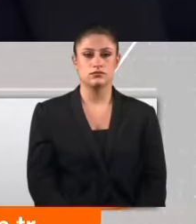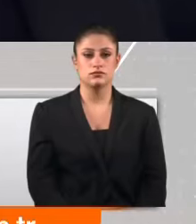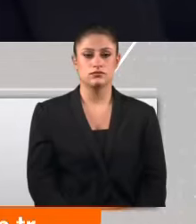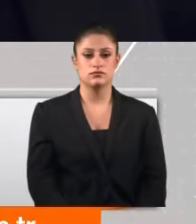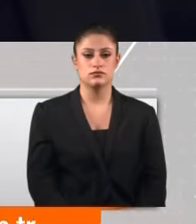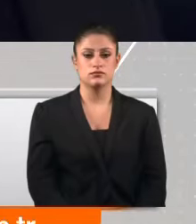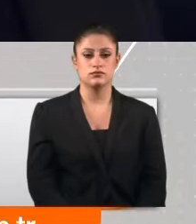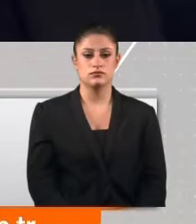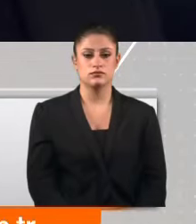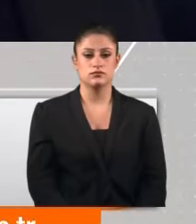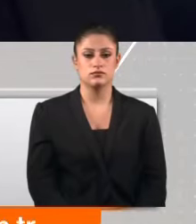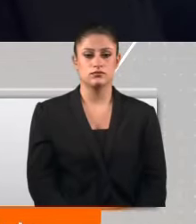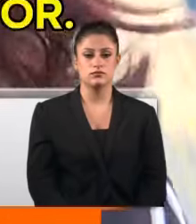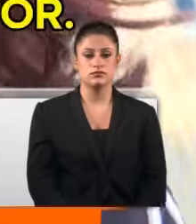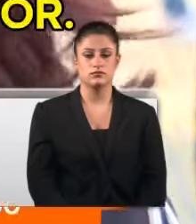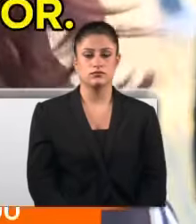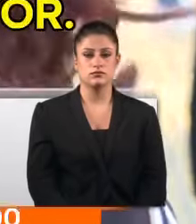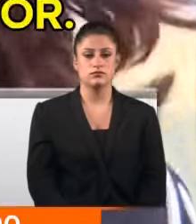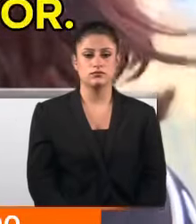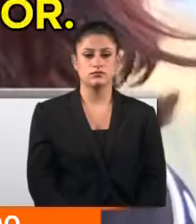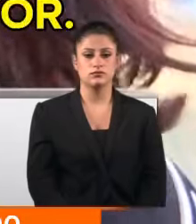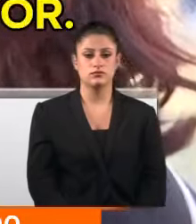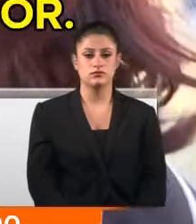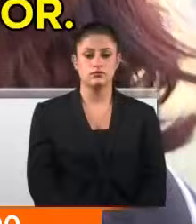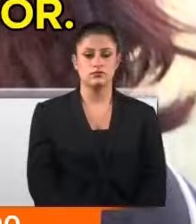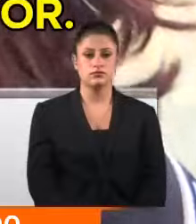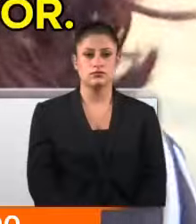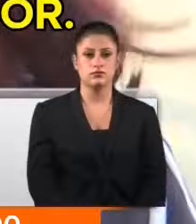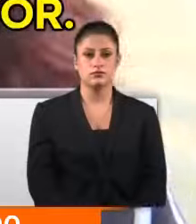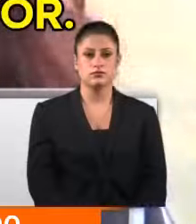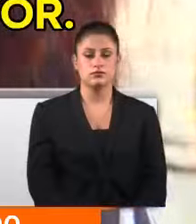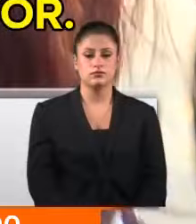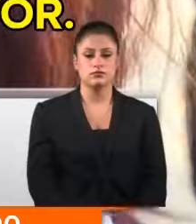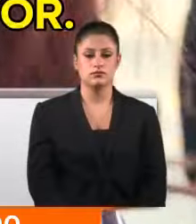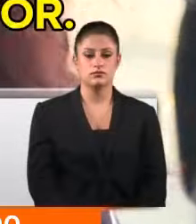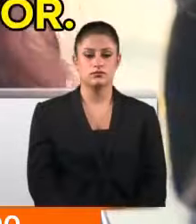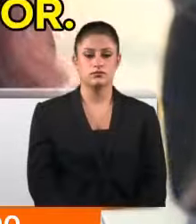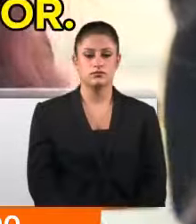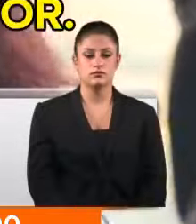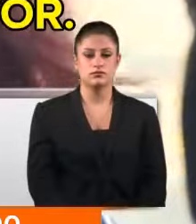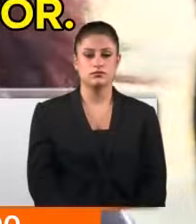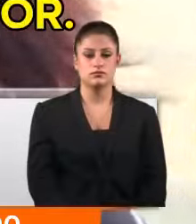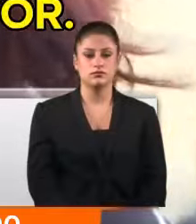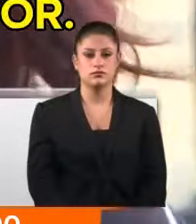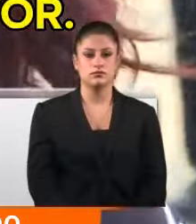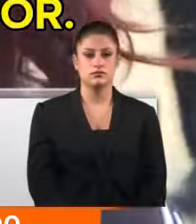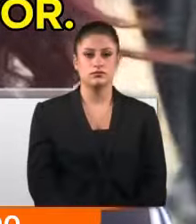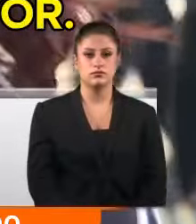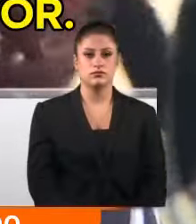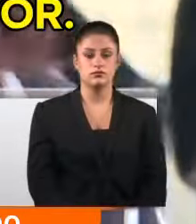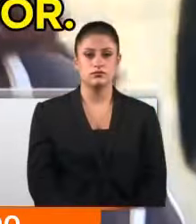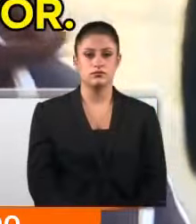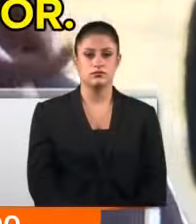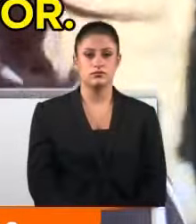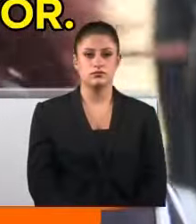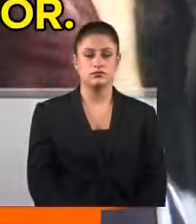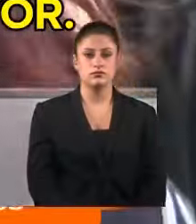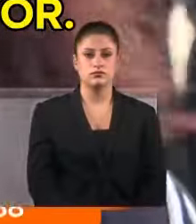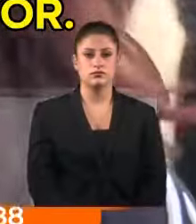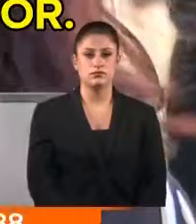kötü sonuçlar yaşayabilir. Ben çok karşıyım. Çünkü güzel doğallıklarını kaybediyorlar.